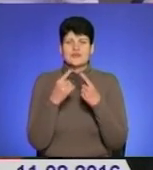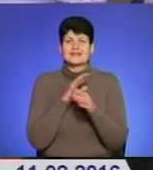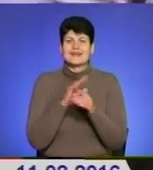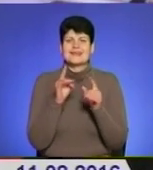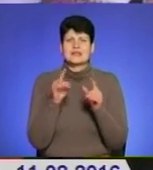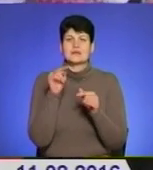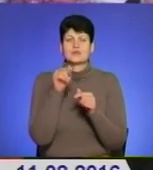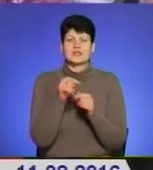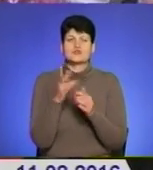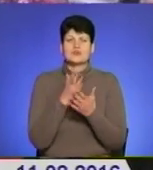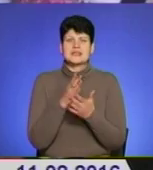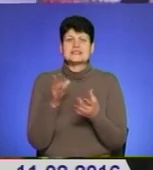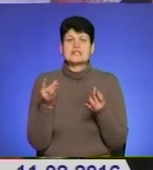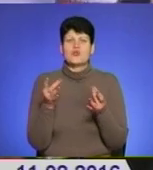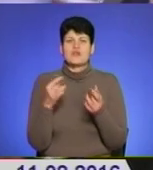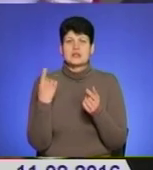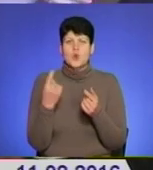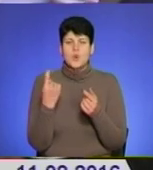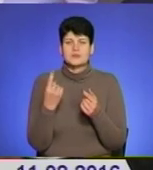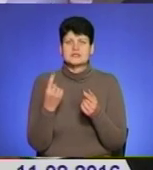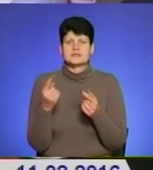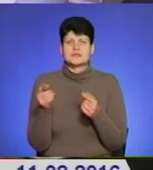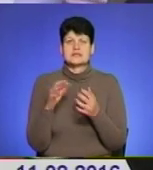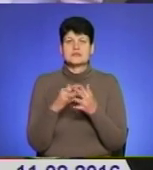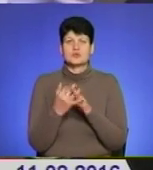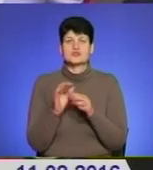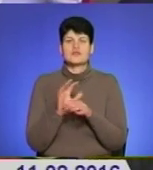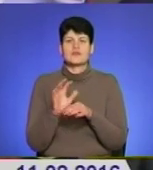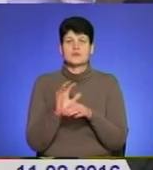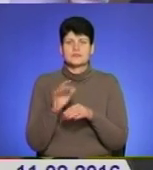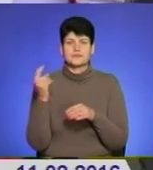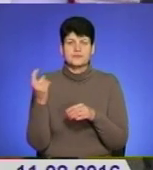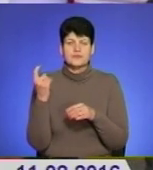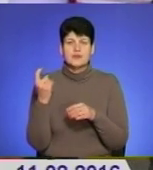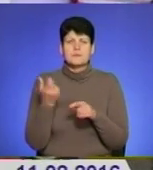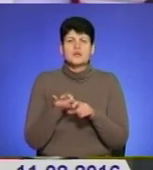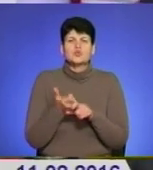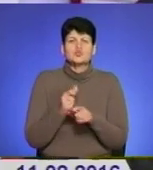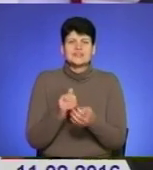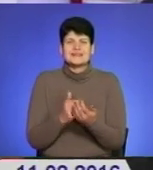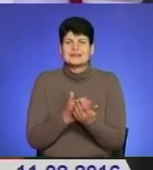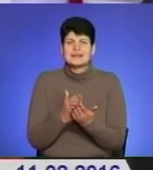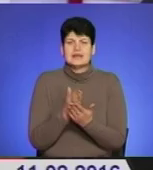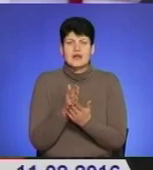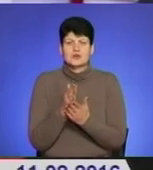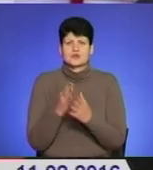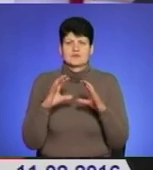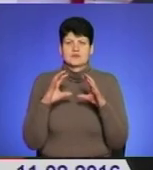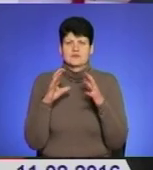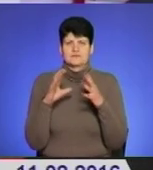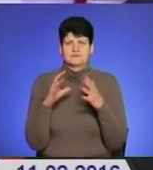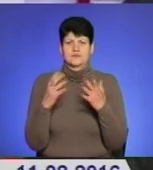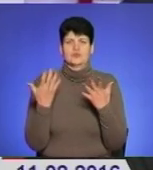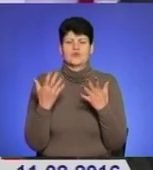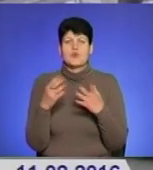сировинна область і сільськогосподарська, а саме якраз вже виробник готовий і саме основне, що дуже якісної світового масштабу